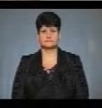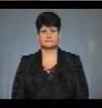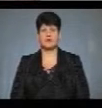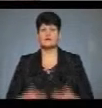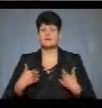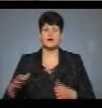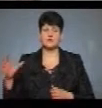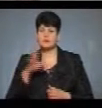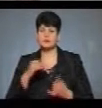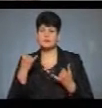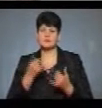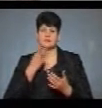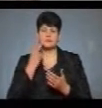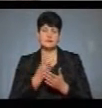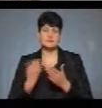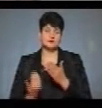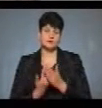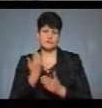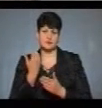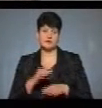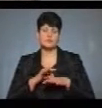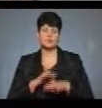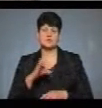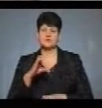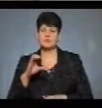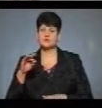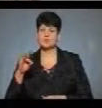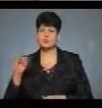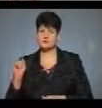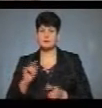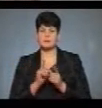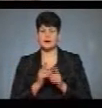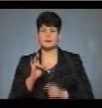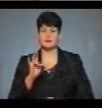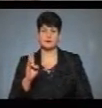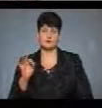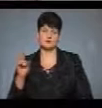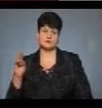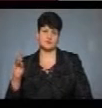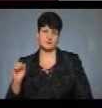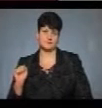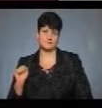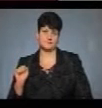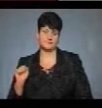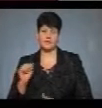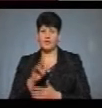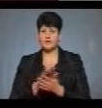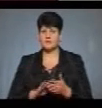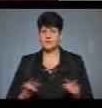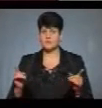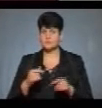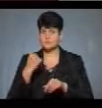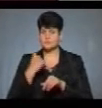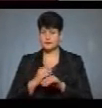Вітаю всіх, хто зараз з нами. Ви дивитеся новини. Я ведуча Соломія Струс, сурдопереклад Надія Куцовська. І далі коротко про